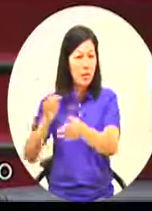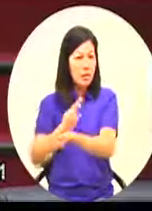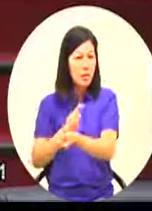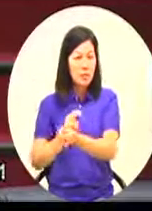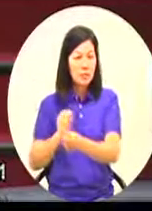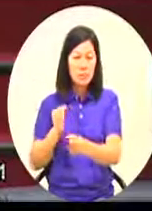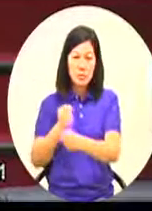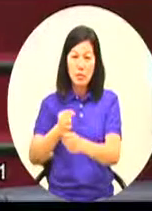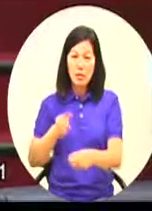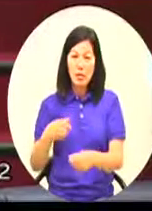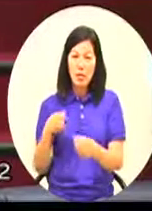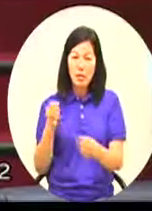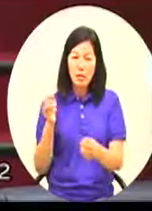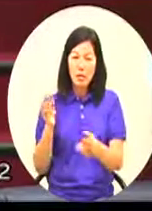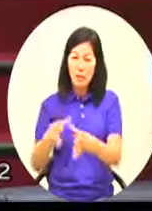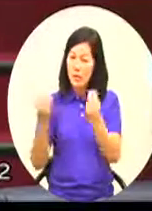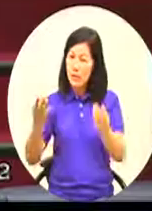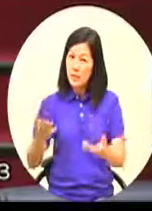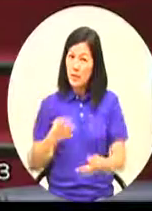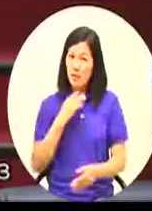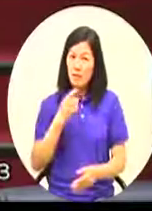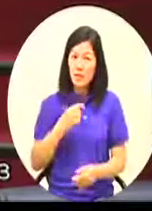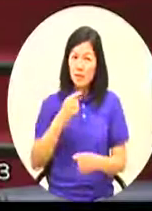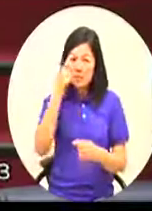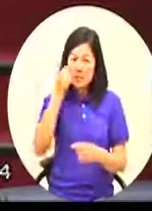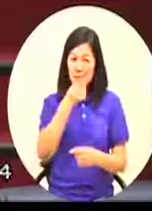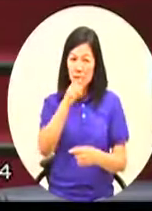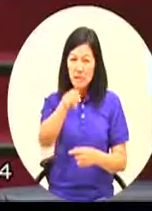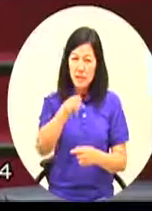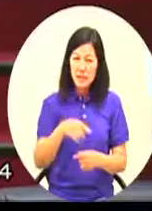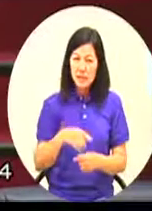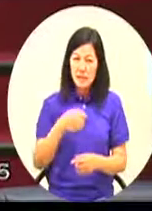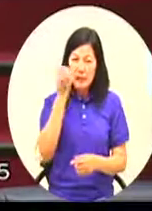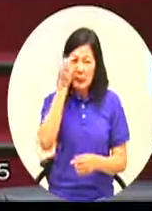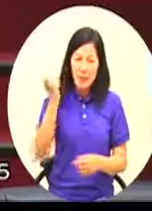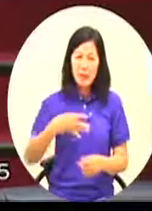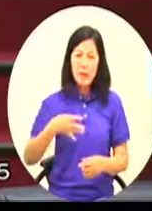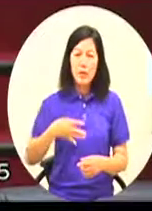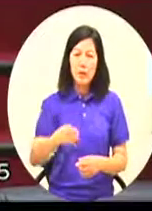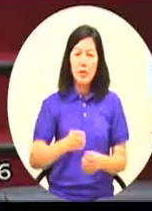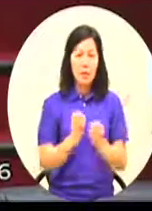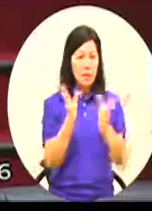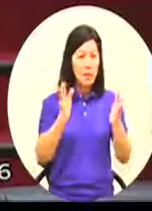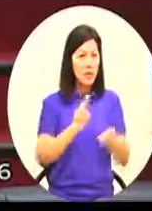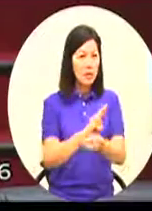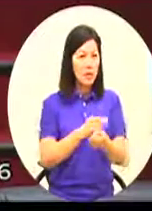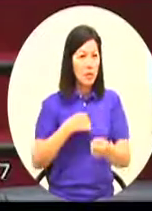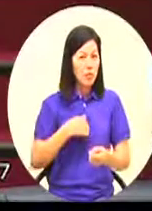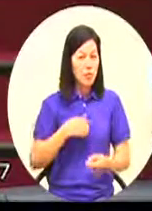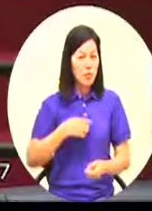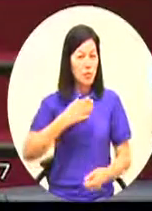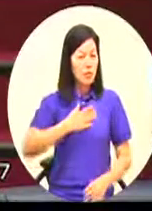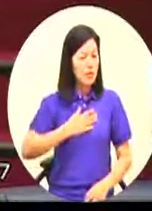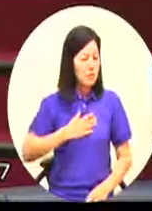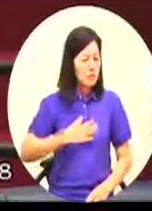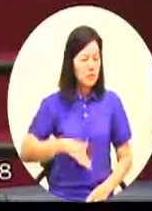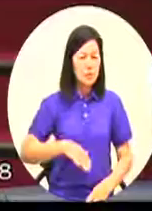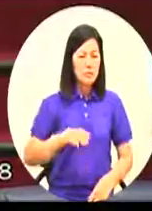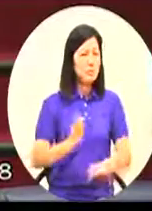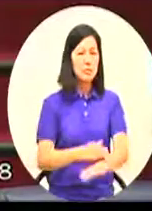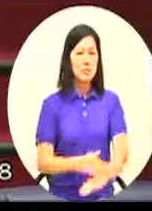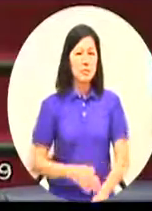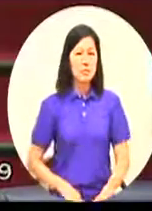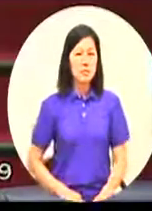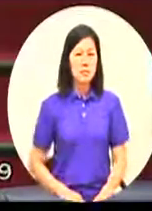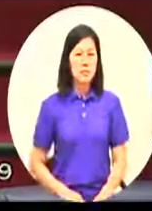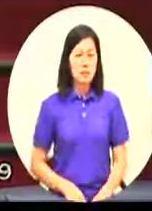们不是人。你们用大小眼的这样的方式，你来对待我们茂林， 你说我们怎么会心服口服？